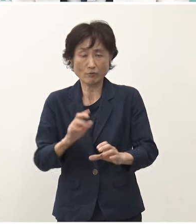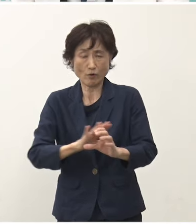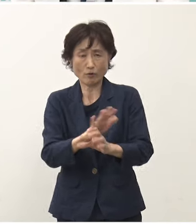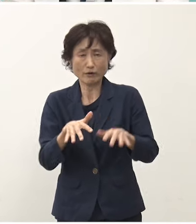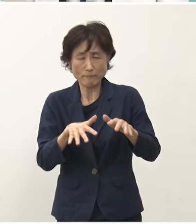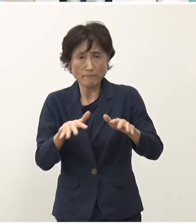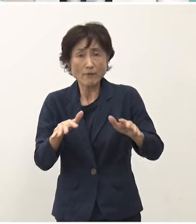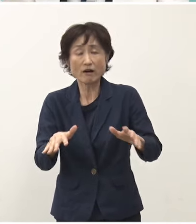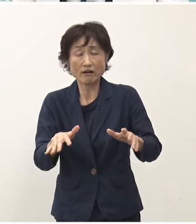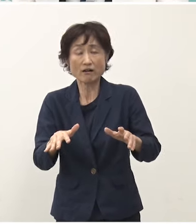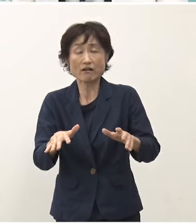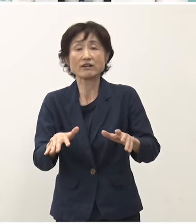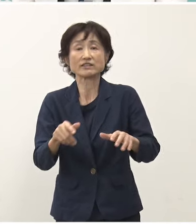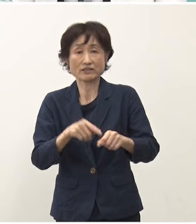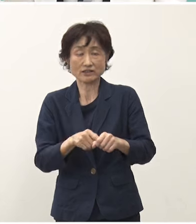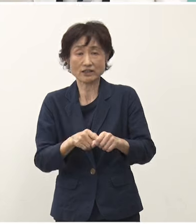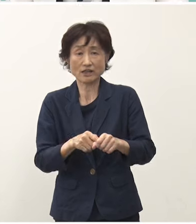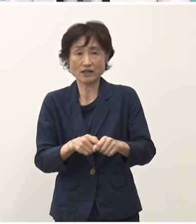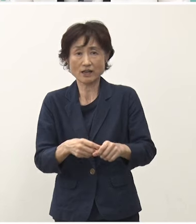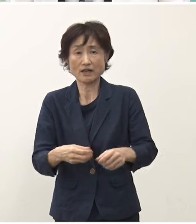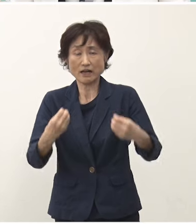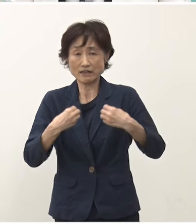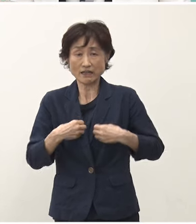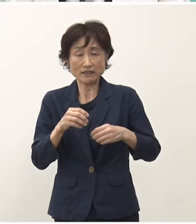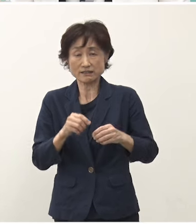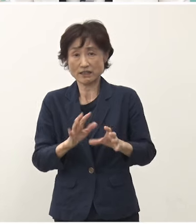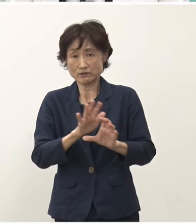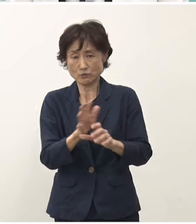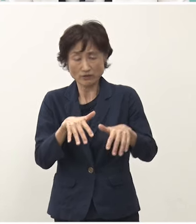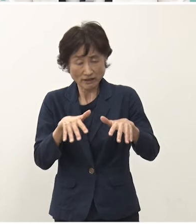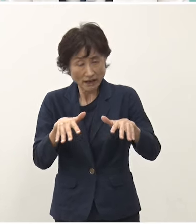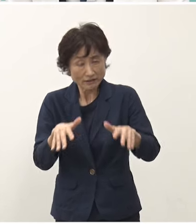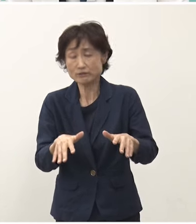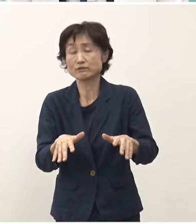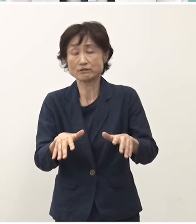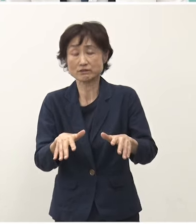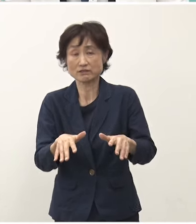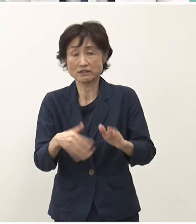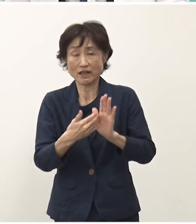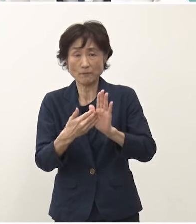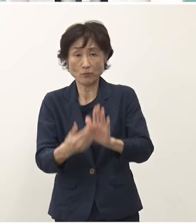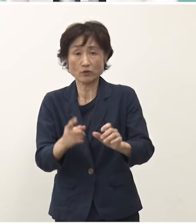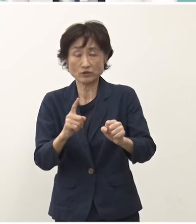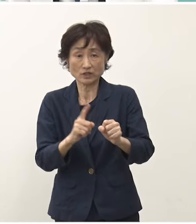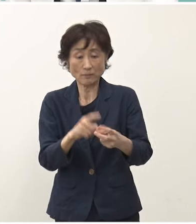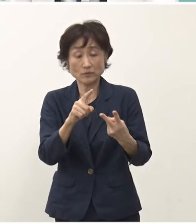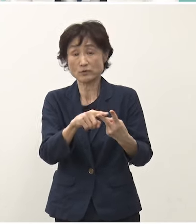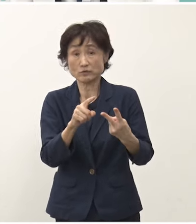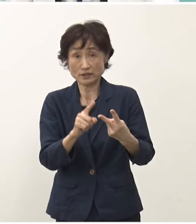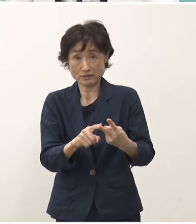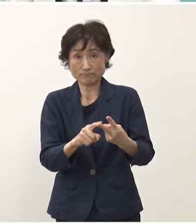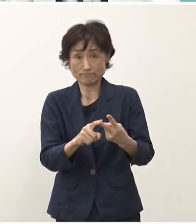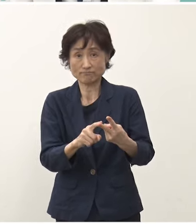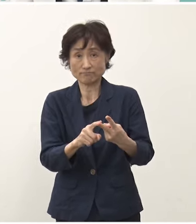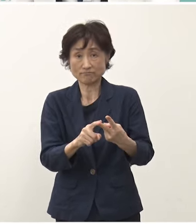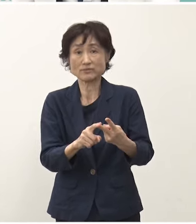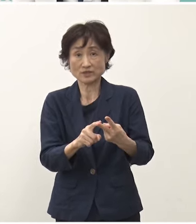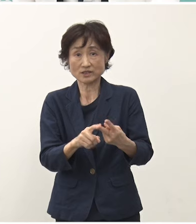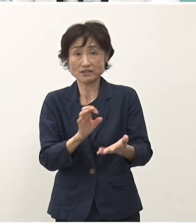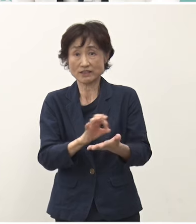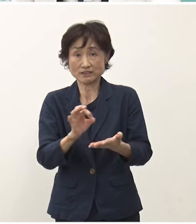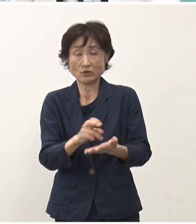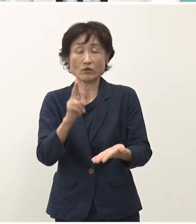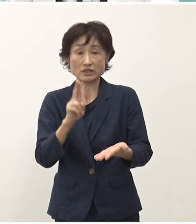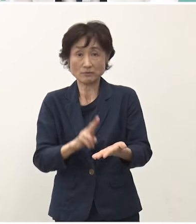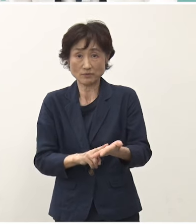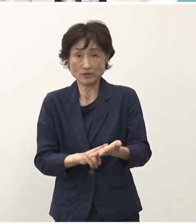踏まえ感染症の拡大防止にも活用できるように用途の見直しを行いました今回今年